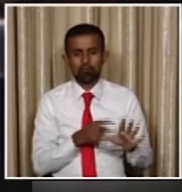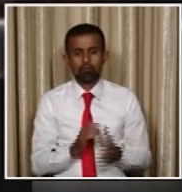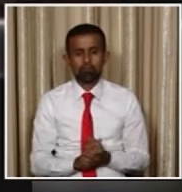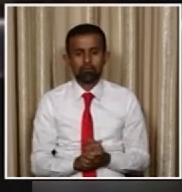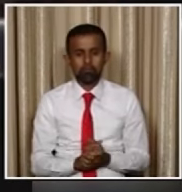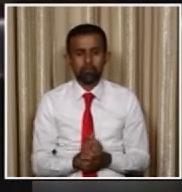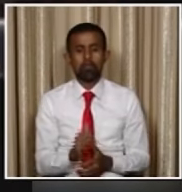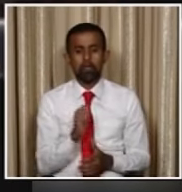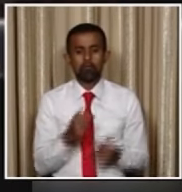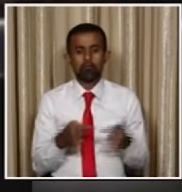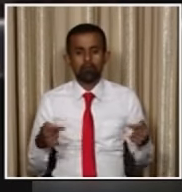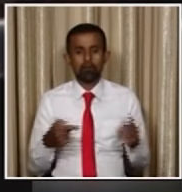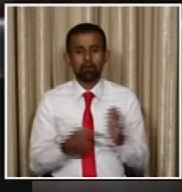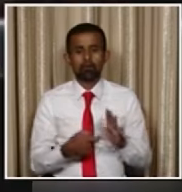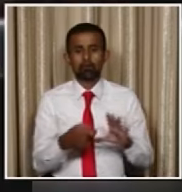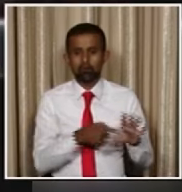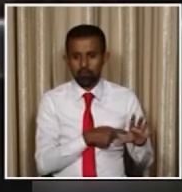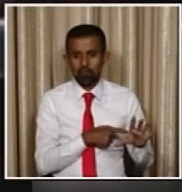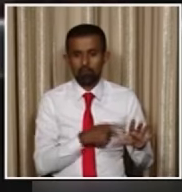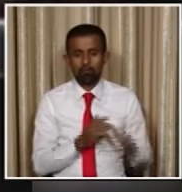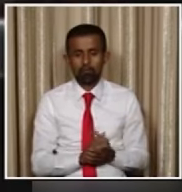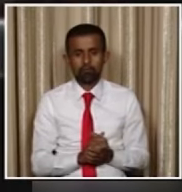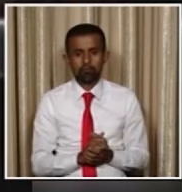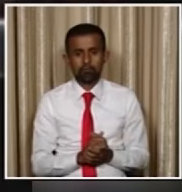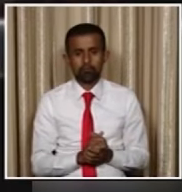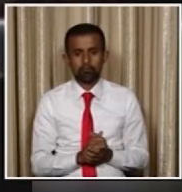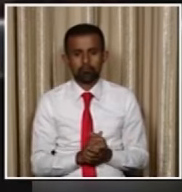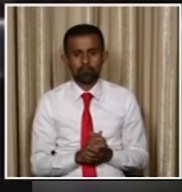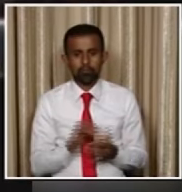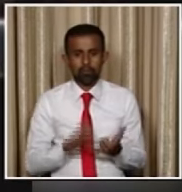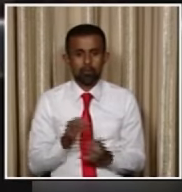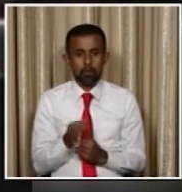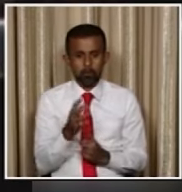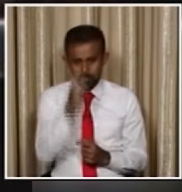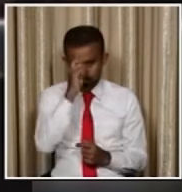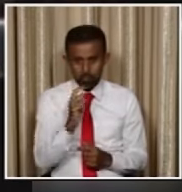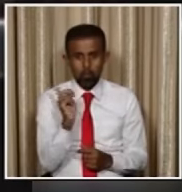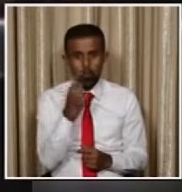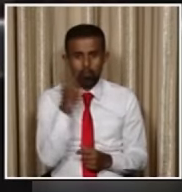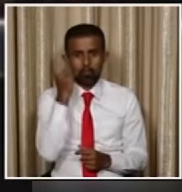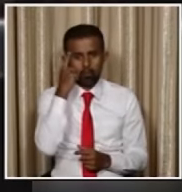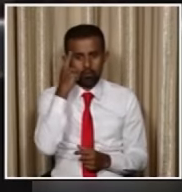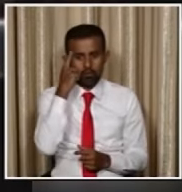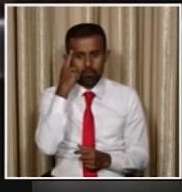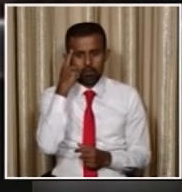කරන්නේ? ඒ විපක්ෂය උත්සාහ කරන්නේ දැන් සජිත් ප්‍රේමදාස මහත්තයා අපි කවුරුත් දන්නවා